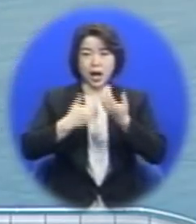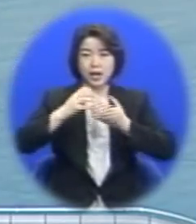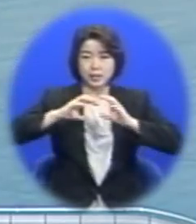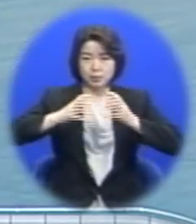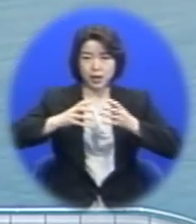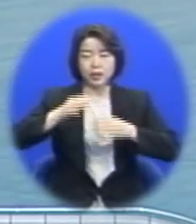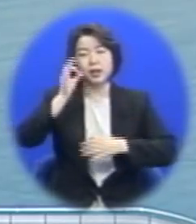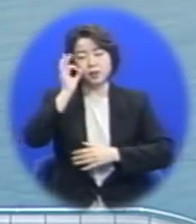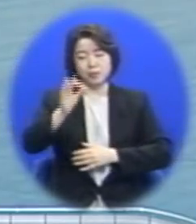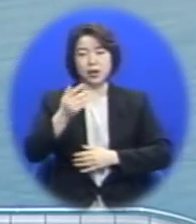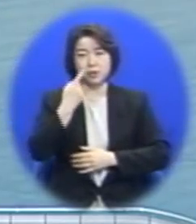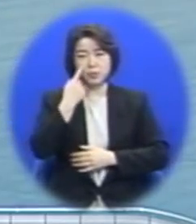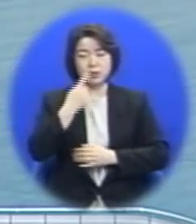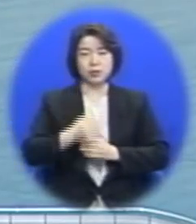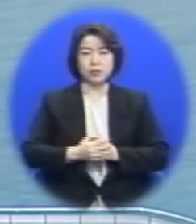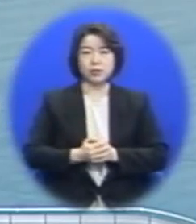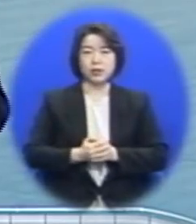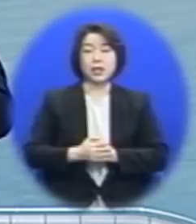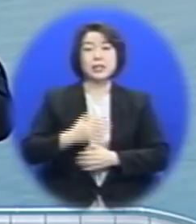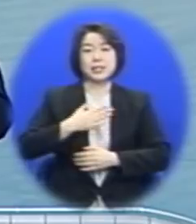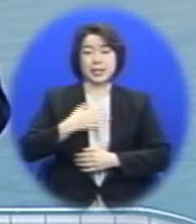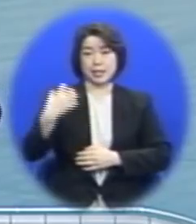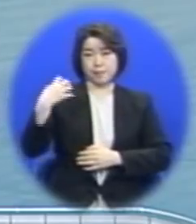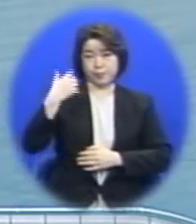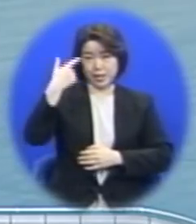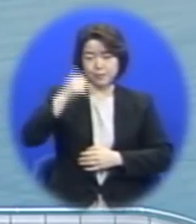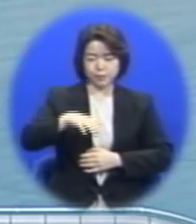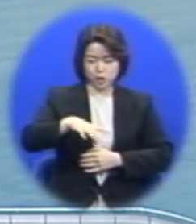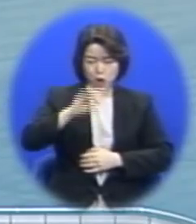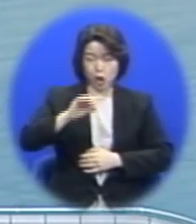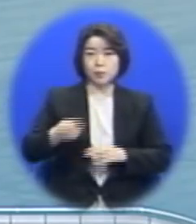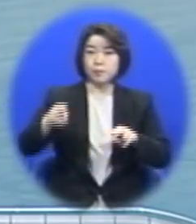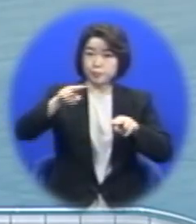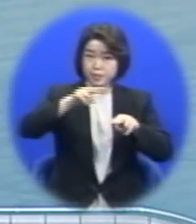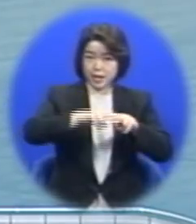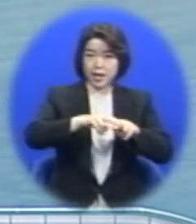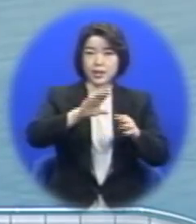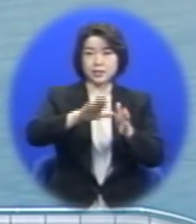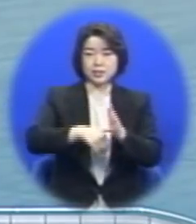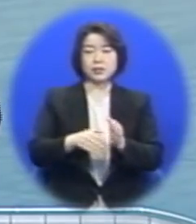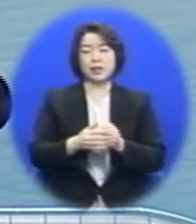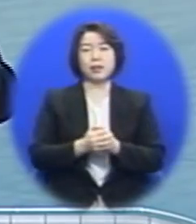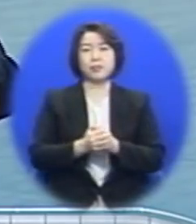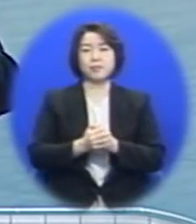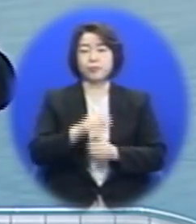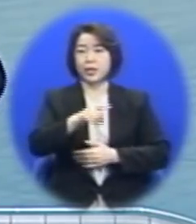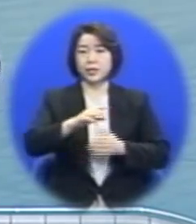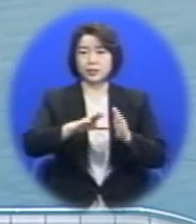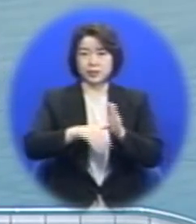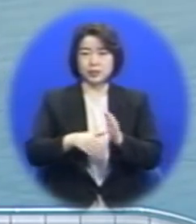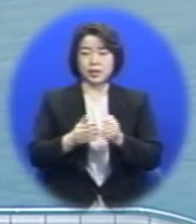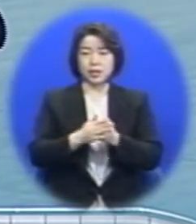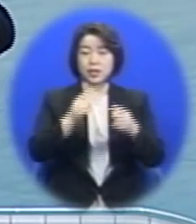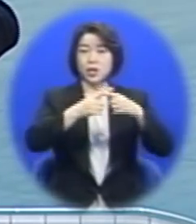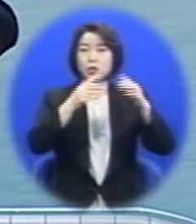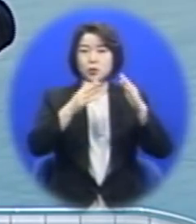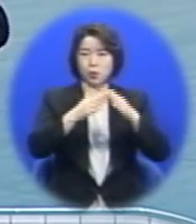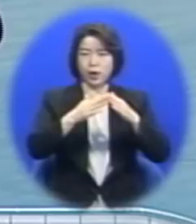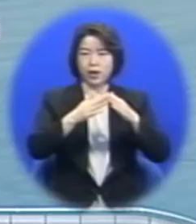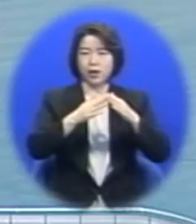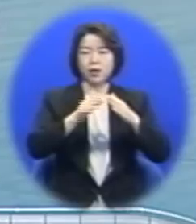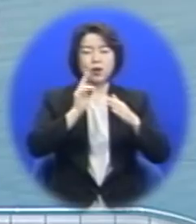보아야 합니다. 제가 담임 목사로 처음 부임했을 때 그때 교회가